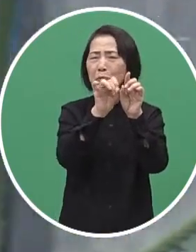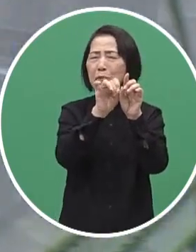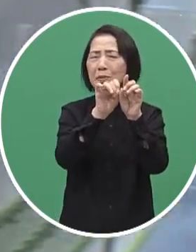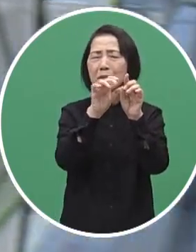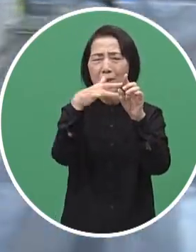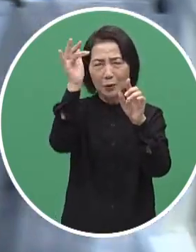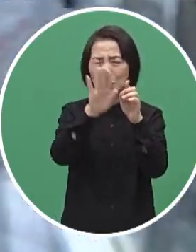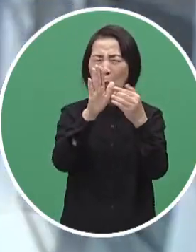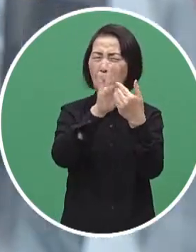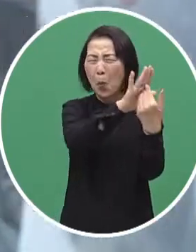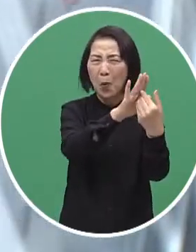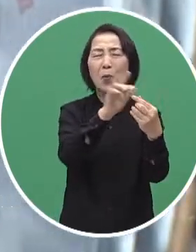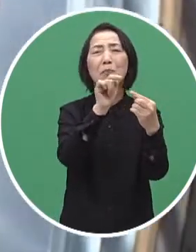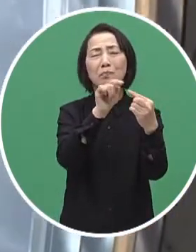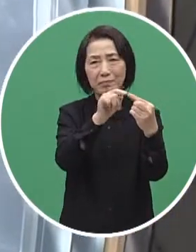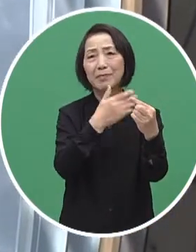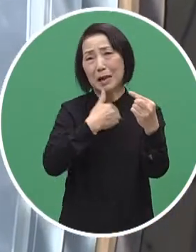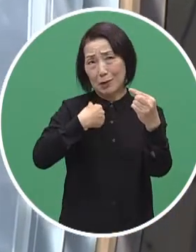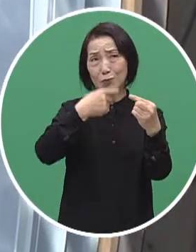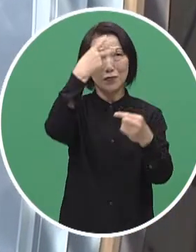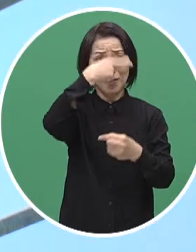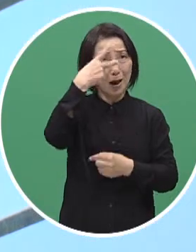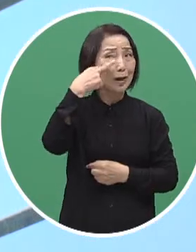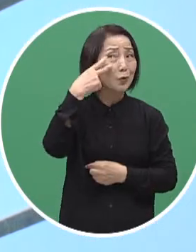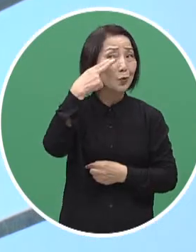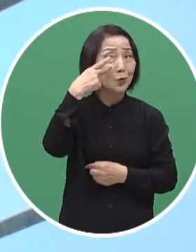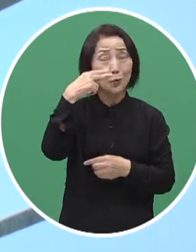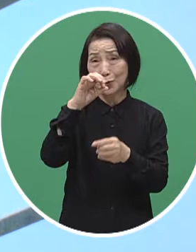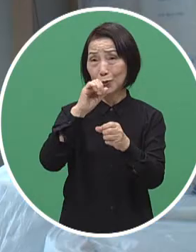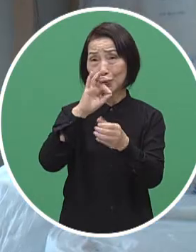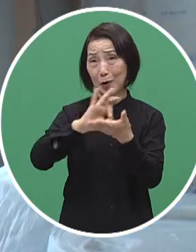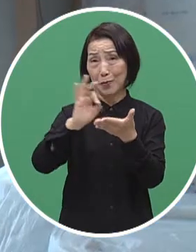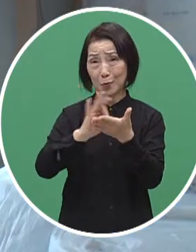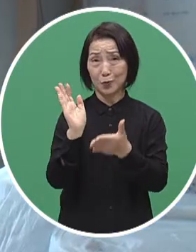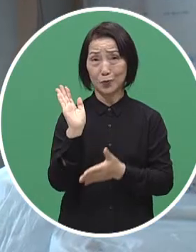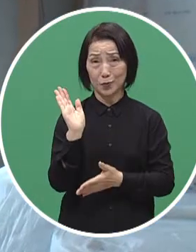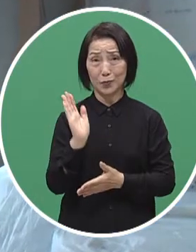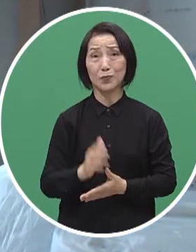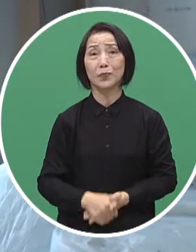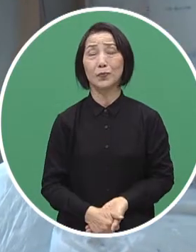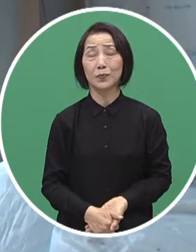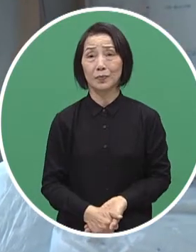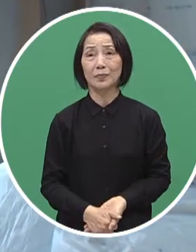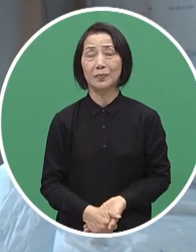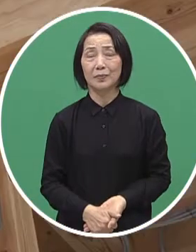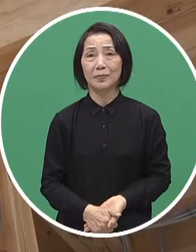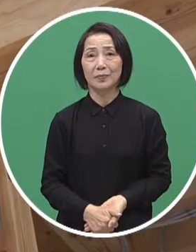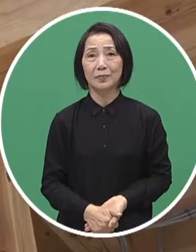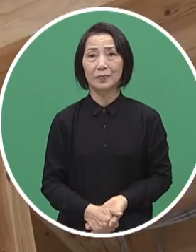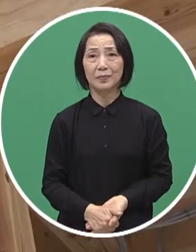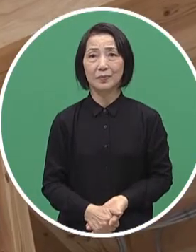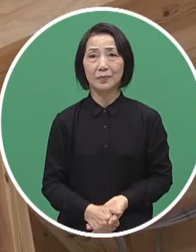熱を遮蔽がたちがそういうガラスをこちらは使ってますね